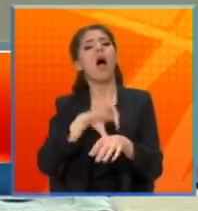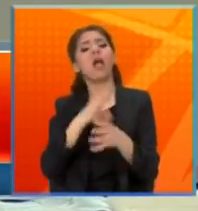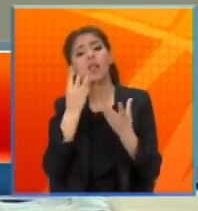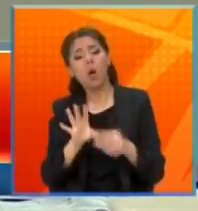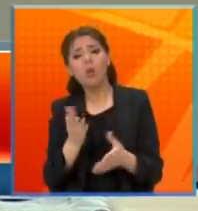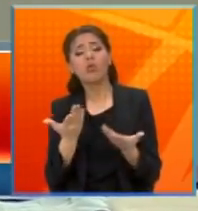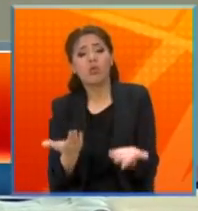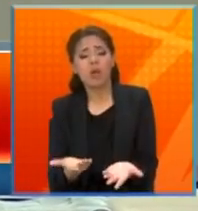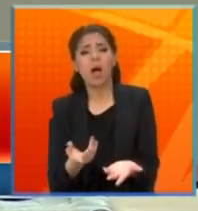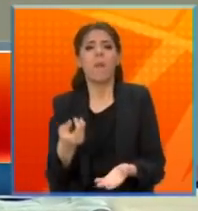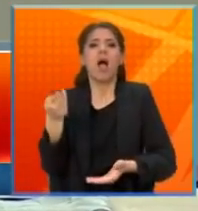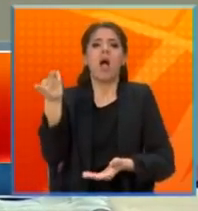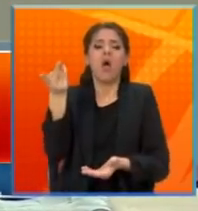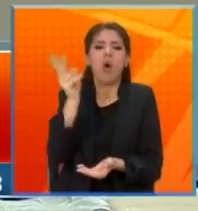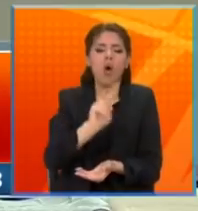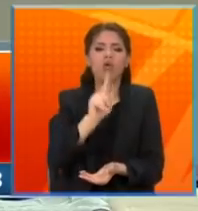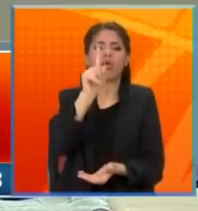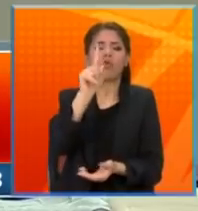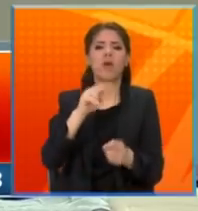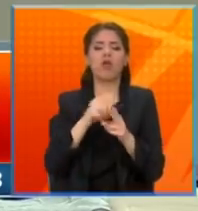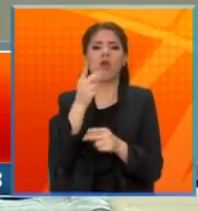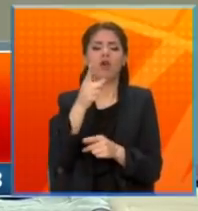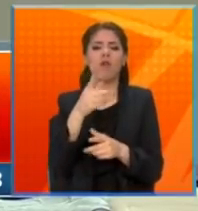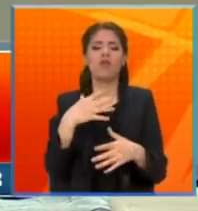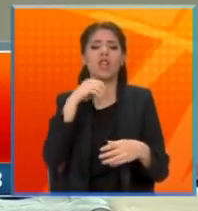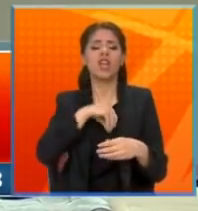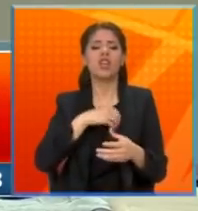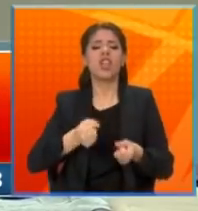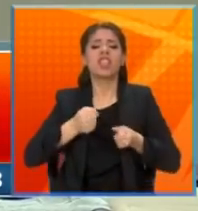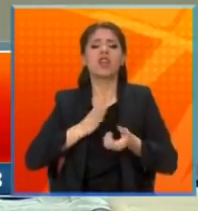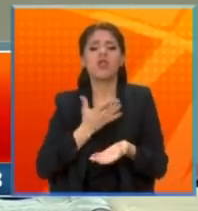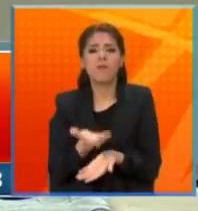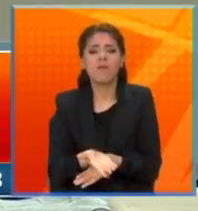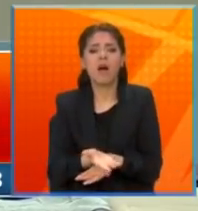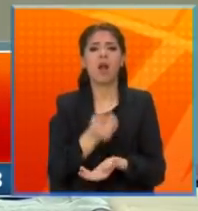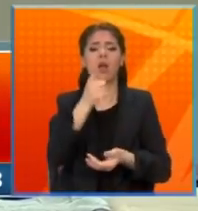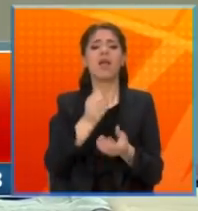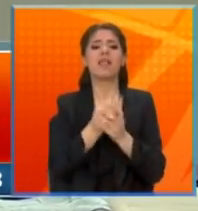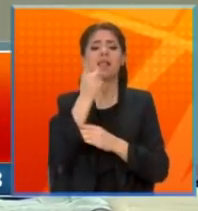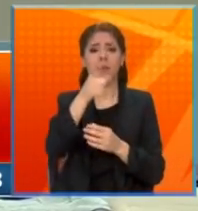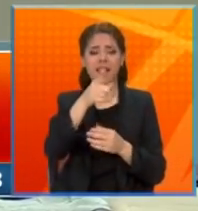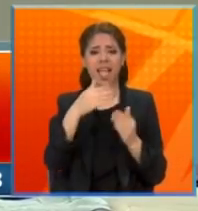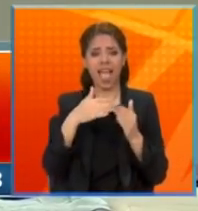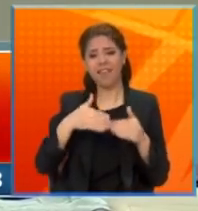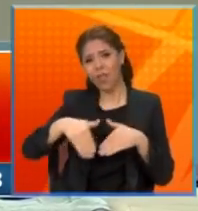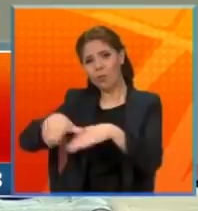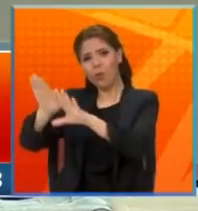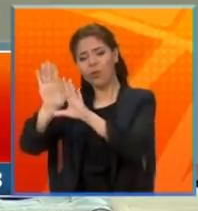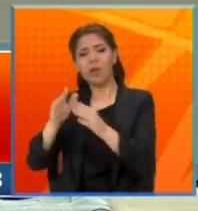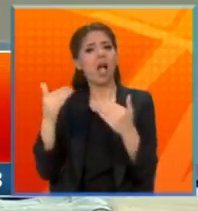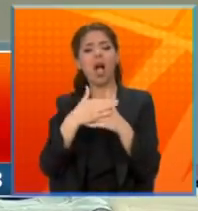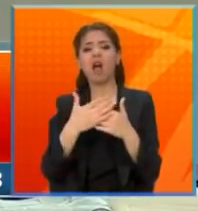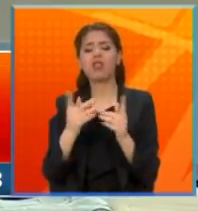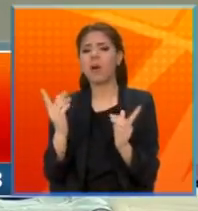ama öldürücü bir virüsün taşıyıcısı oluyorsunuz. Sabah sizi evden uğurlayanlar akşam